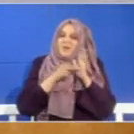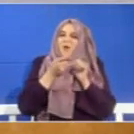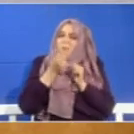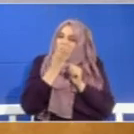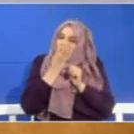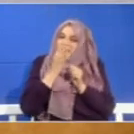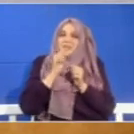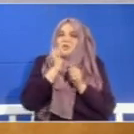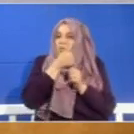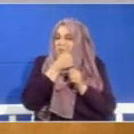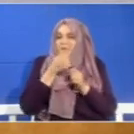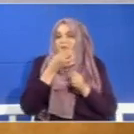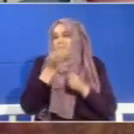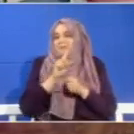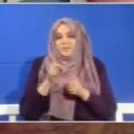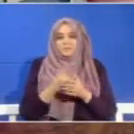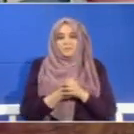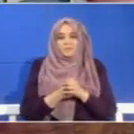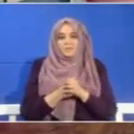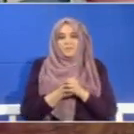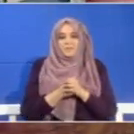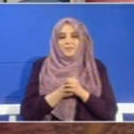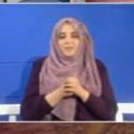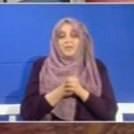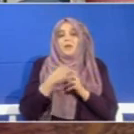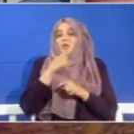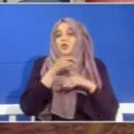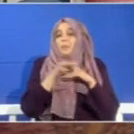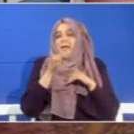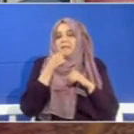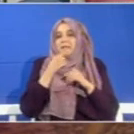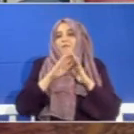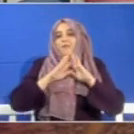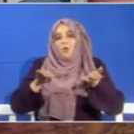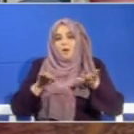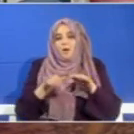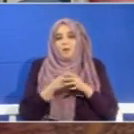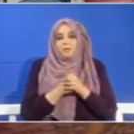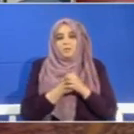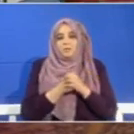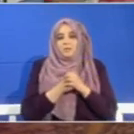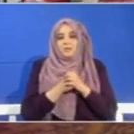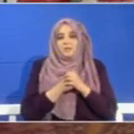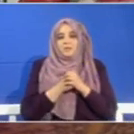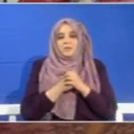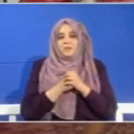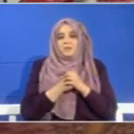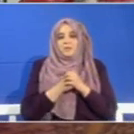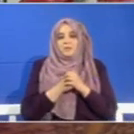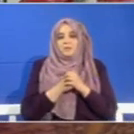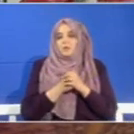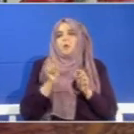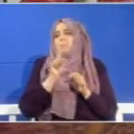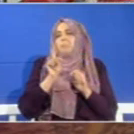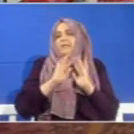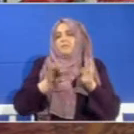فهذه الكلمة انت نفرق نفرقك وكذا ولا مش عارف شنو نفرقوها يعني مع بعض نتفارقوا ولا كذا، هذا